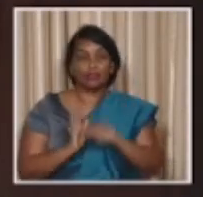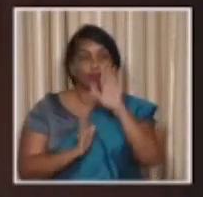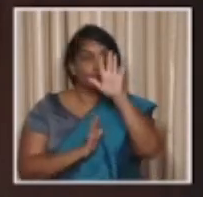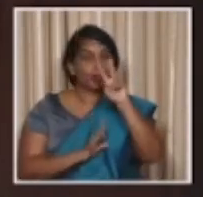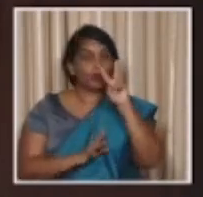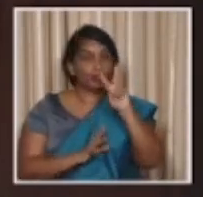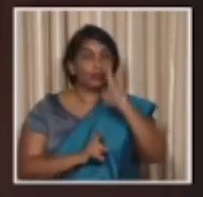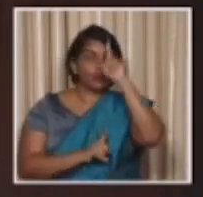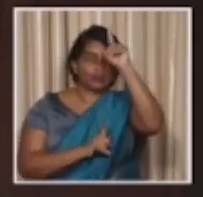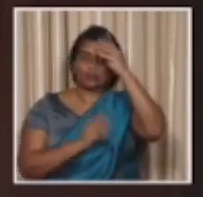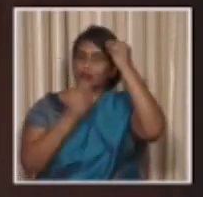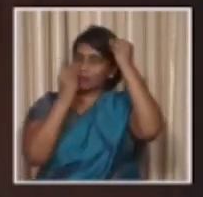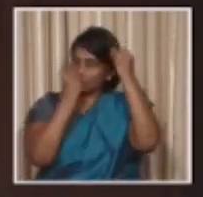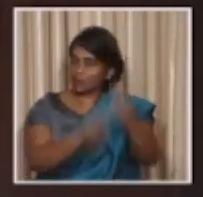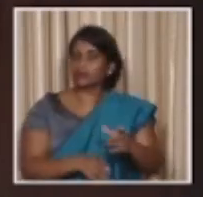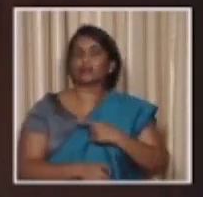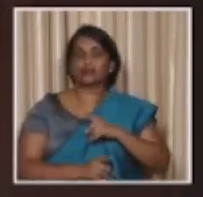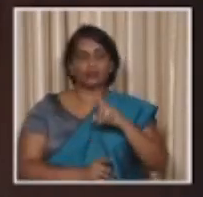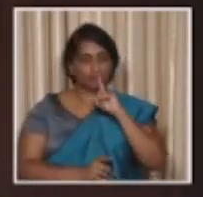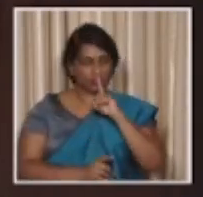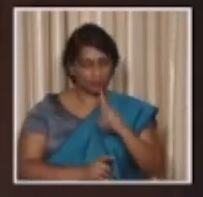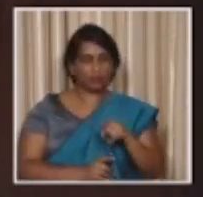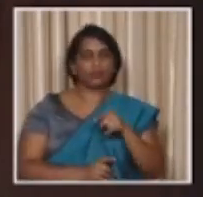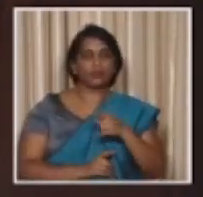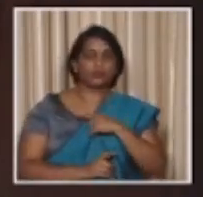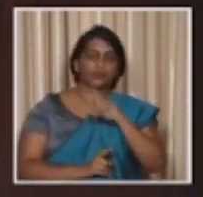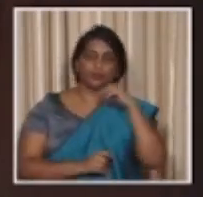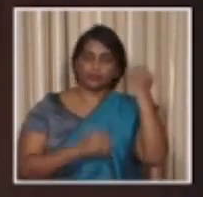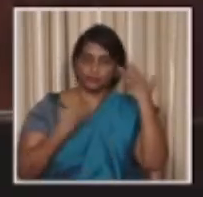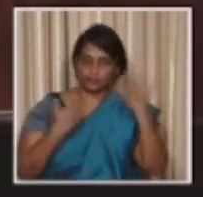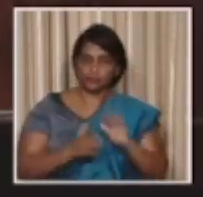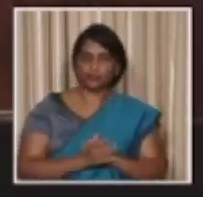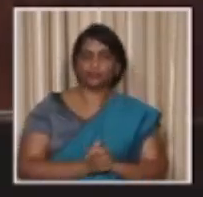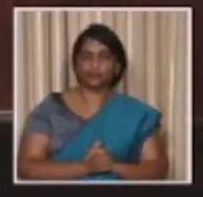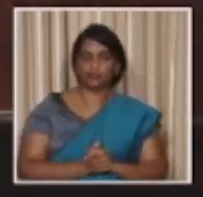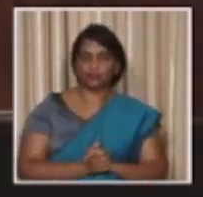52ක සාපය වදිනවයි කියන එකත් මතක් කරමින් මගේ වචන ස්වල්ප අවසන් කරනවා ස්තුතියි මීලකට ගරු